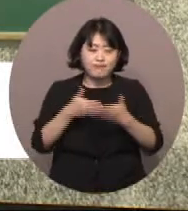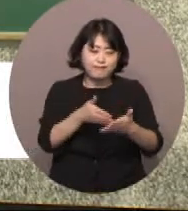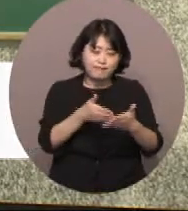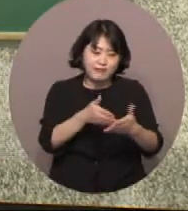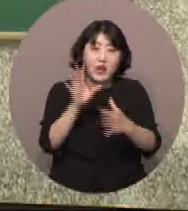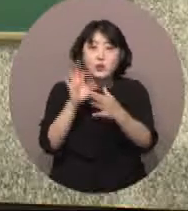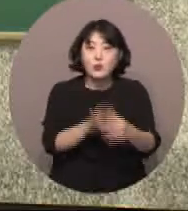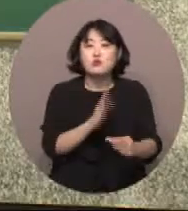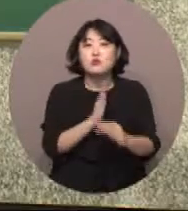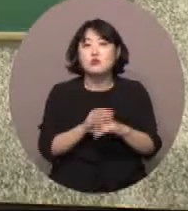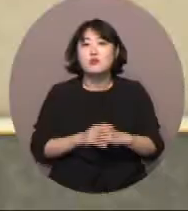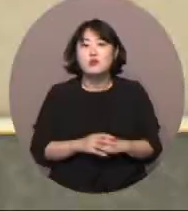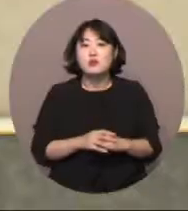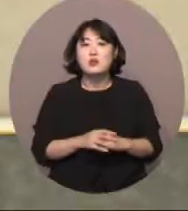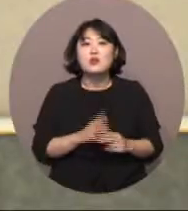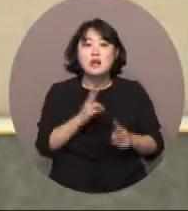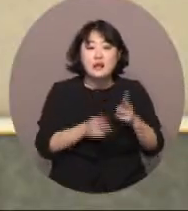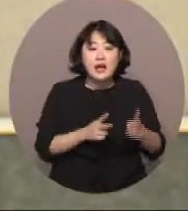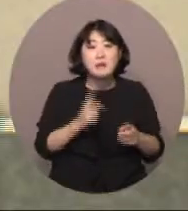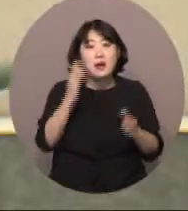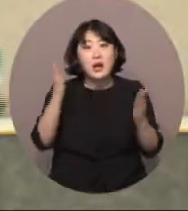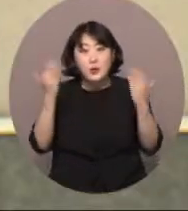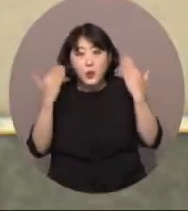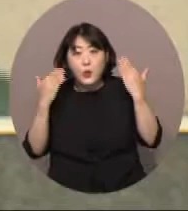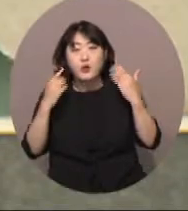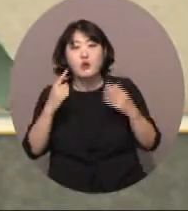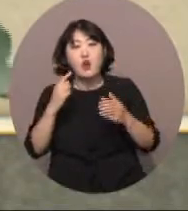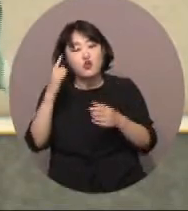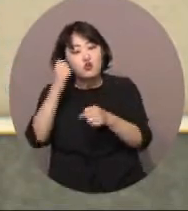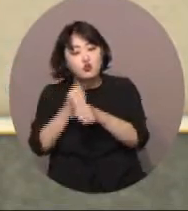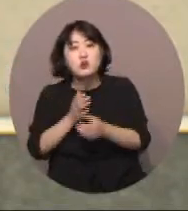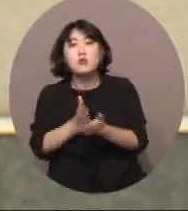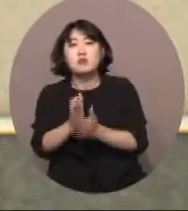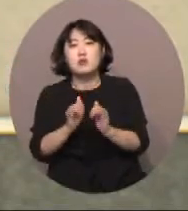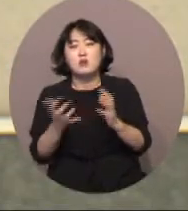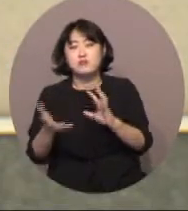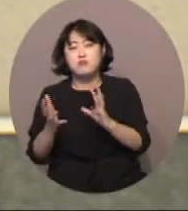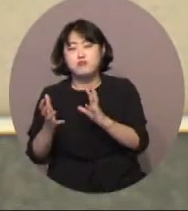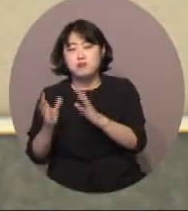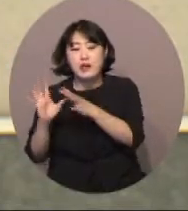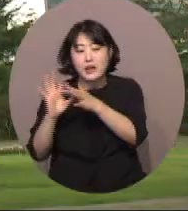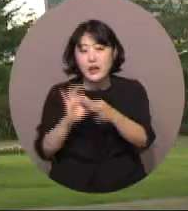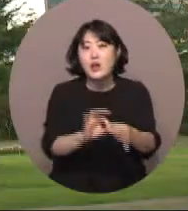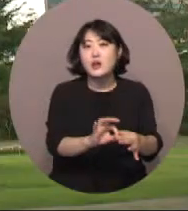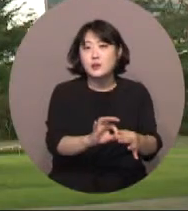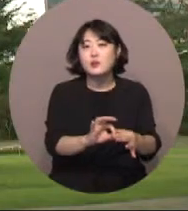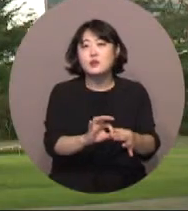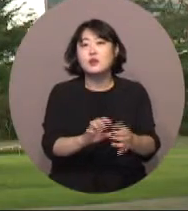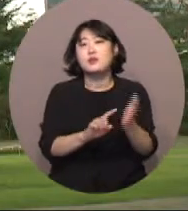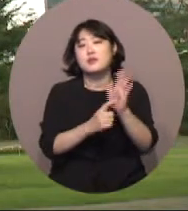산학연 전문가 들과 꾸준히 논의의 컨텐츠를 구체화 하는 노력을 계속하겠다 고 밝혔습니다